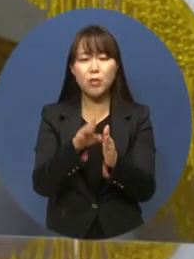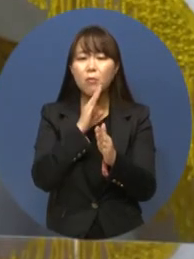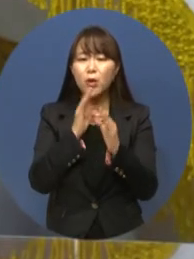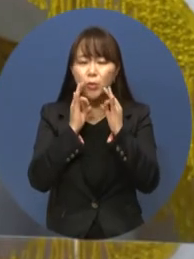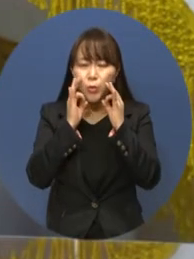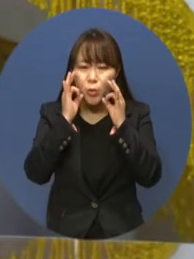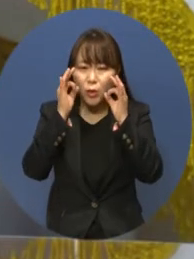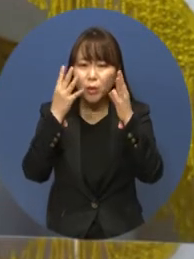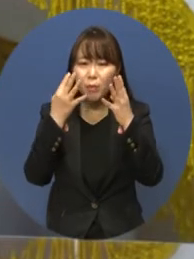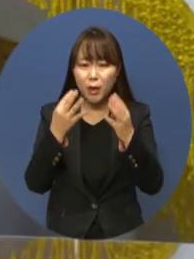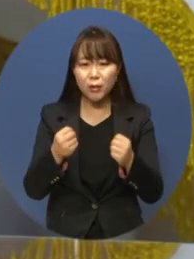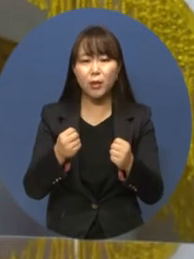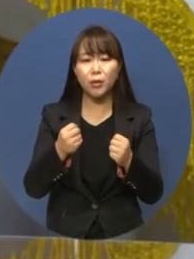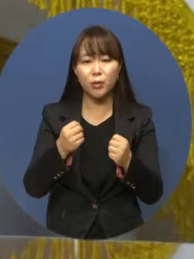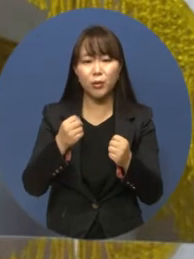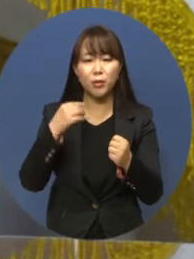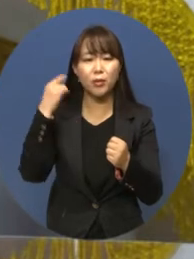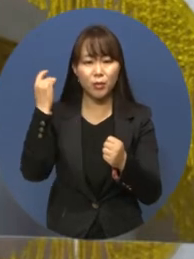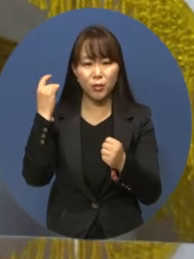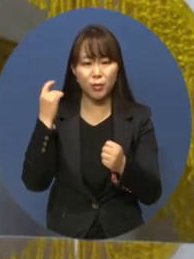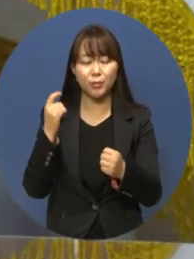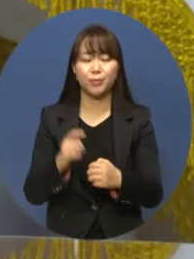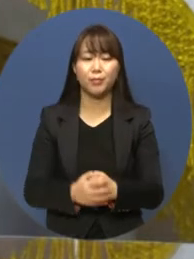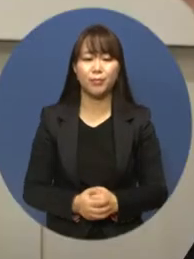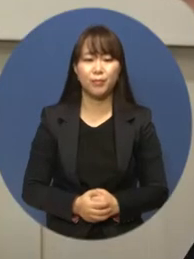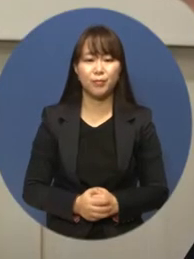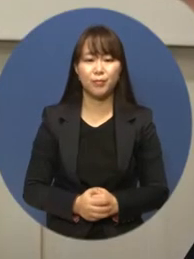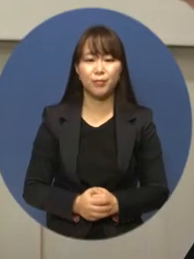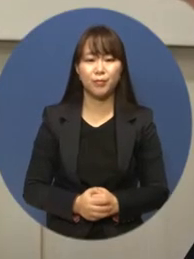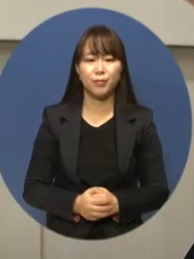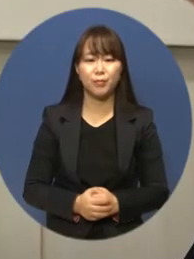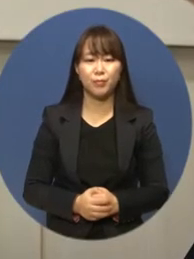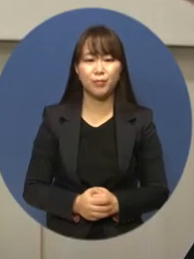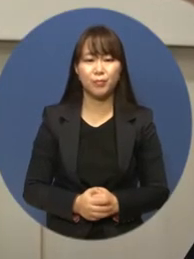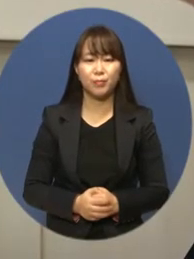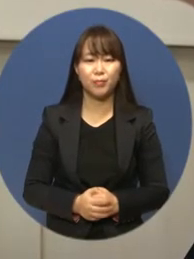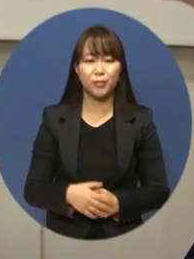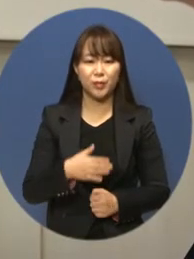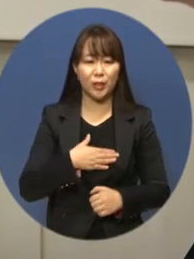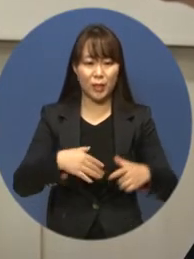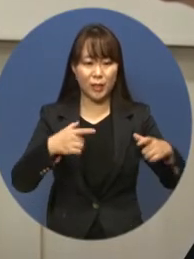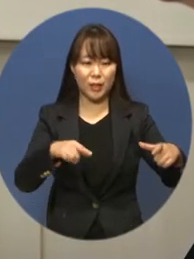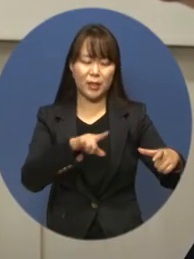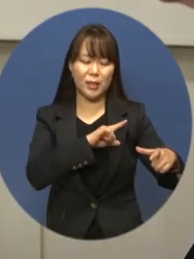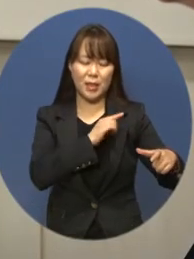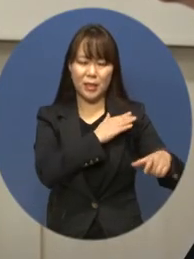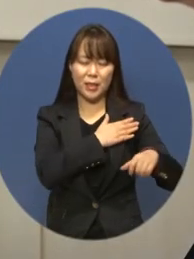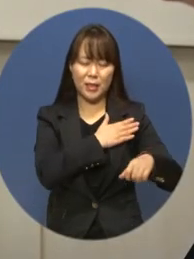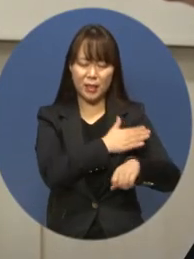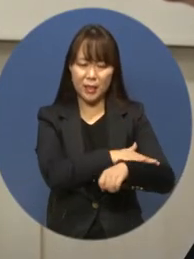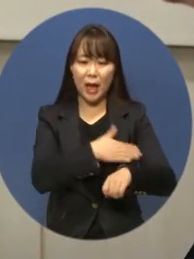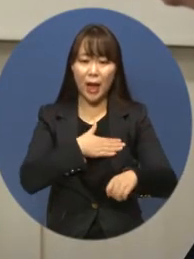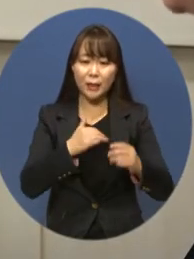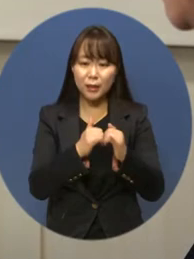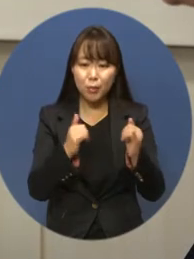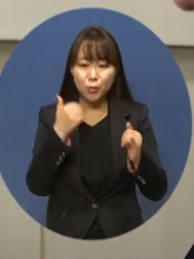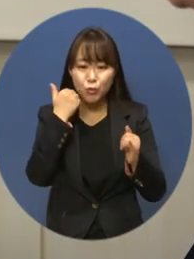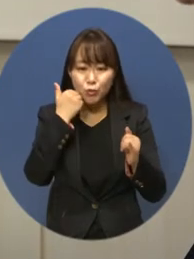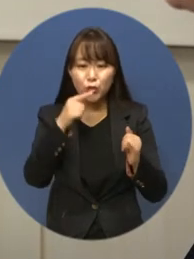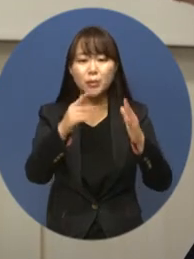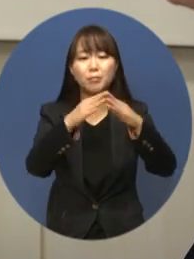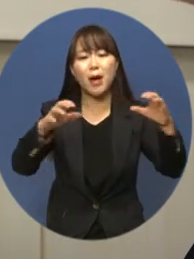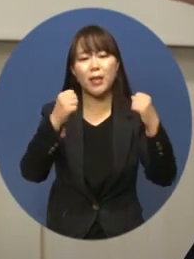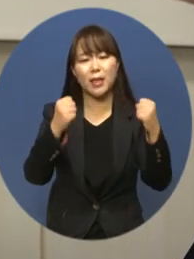많은 노력을 하고 계시다고 제가 얘기를 들었거든요. 우리 지역을 제일 잘 아는 사람이 그 마을에 있는 분들이거든요.